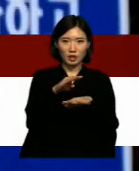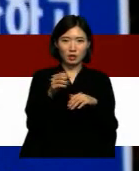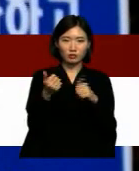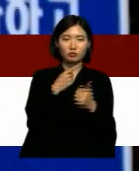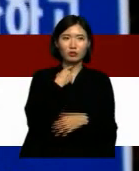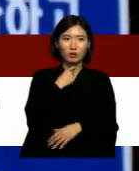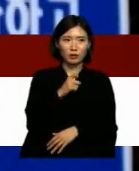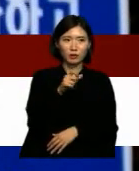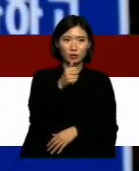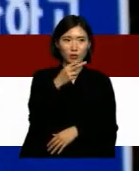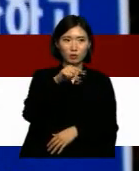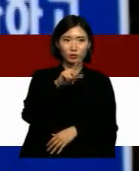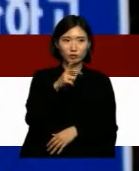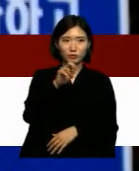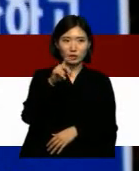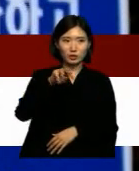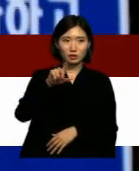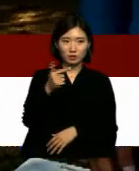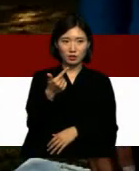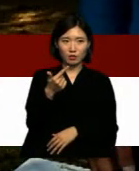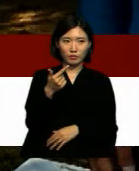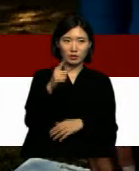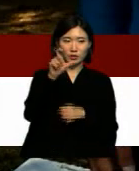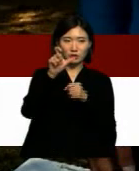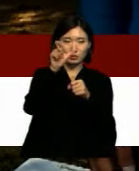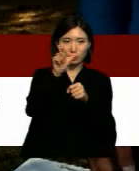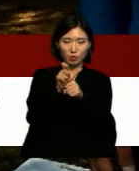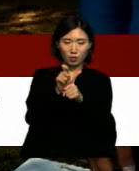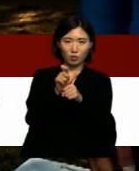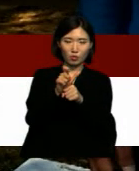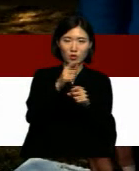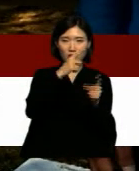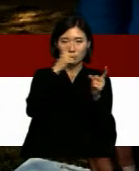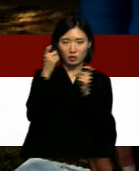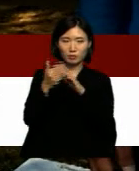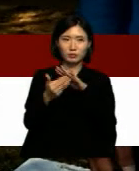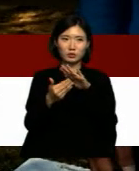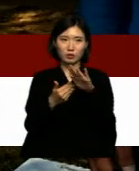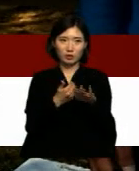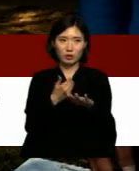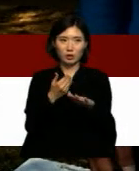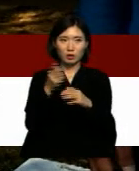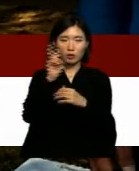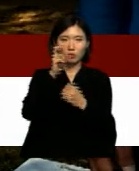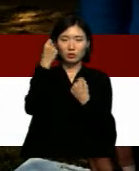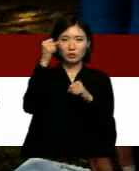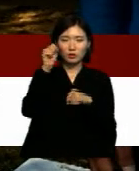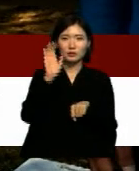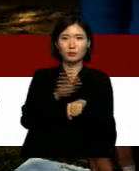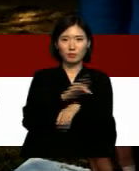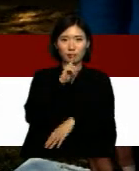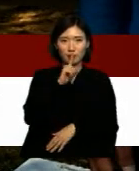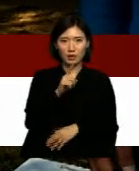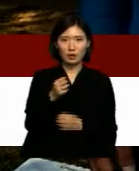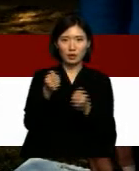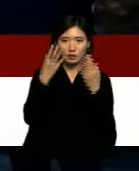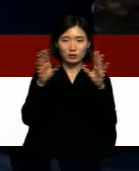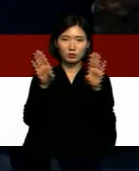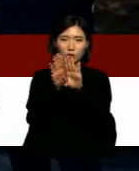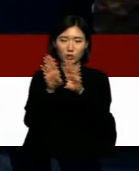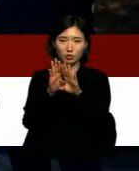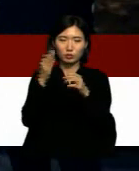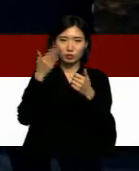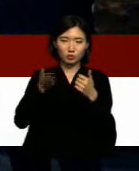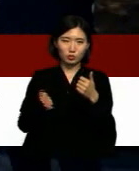미선양의 15주기를 사흘 앞두고 콘서트를 여는 것은 잘못됐다고 비판했습니다. 또한 지난 1일 행사 철회를